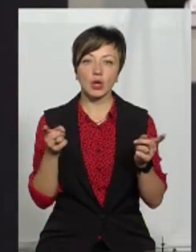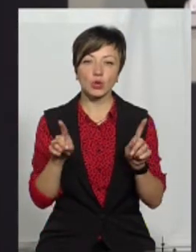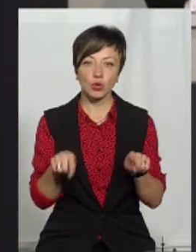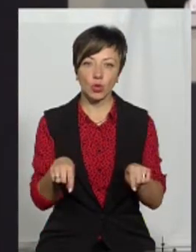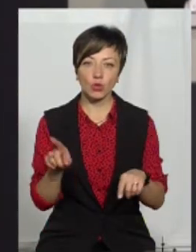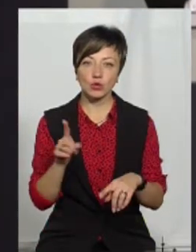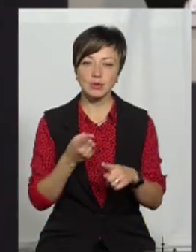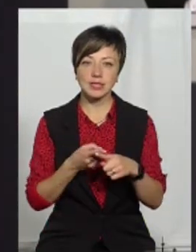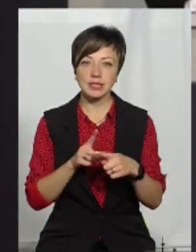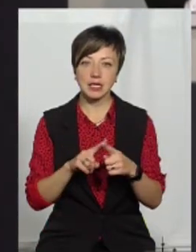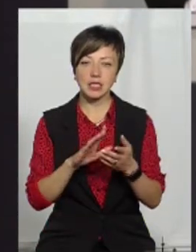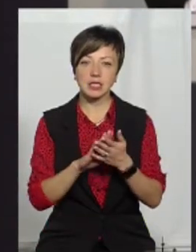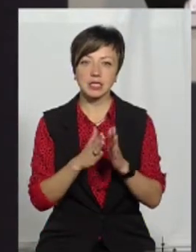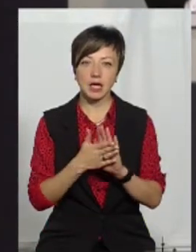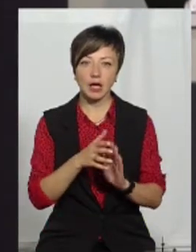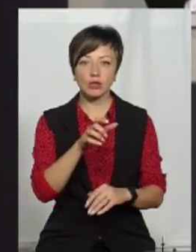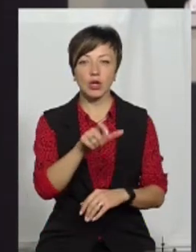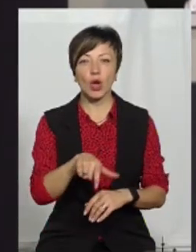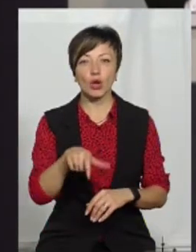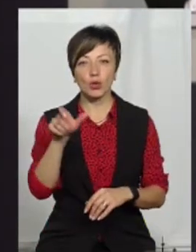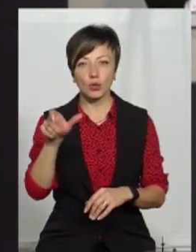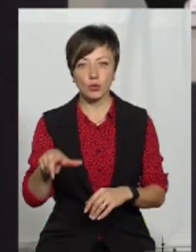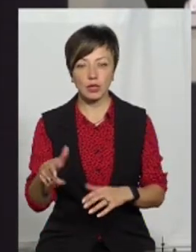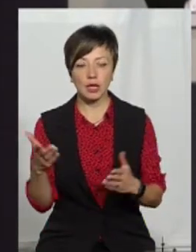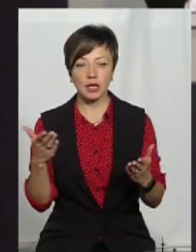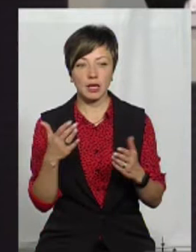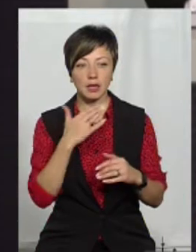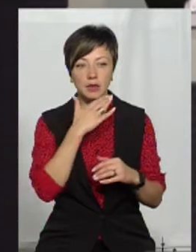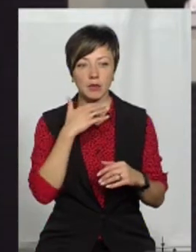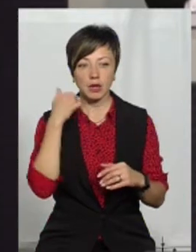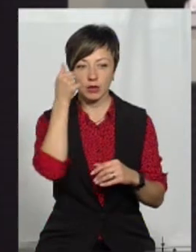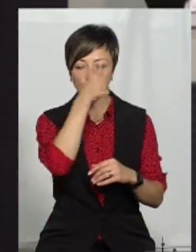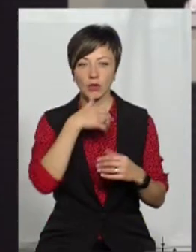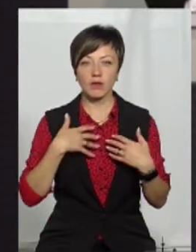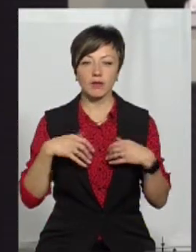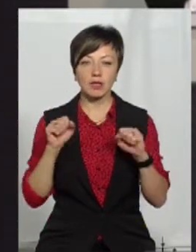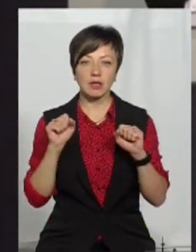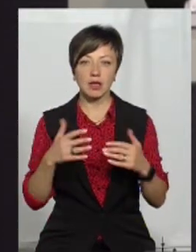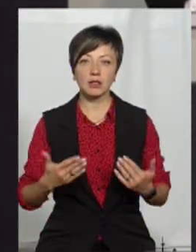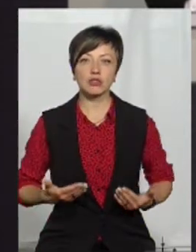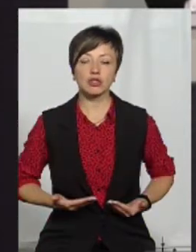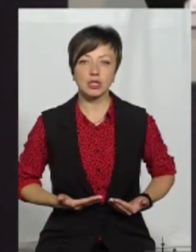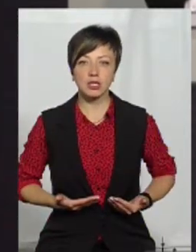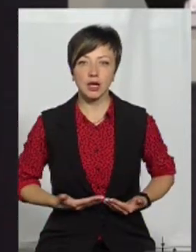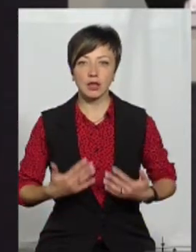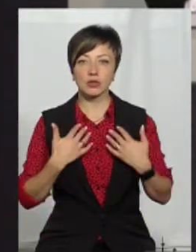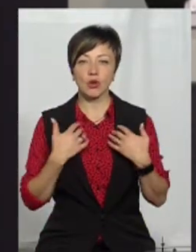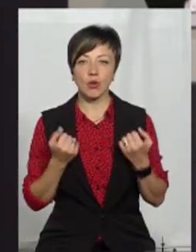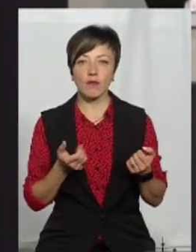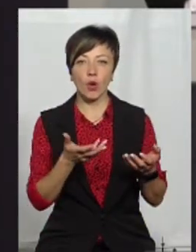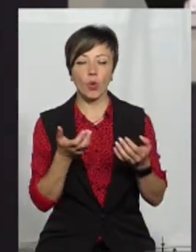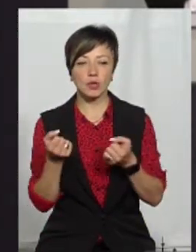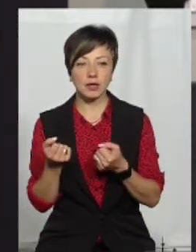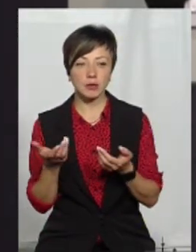щоб цей статус люди, які не один рік віддали свого життя, здоров'я, отримали, і